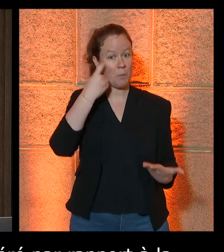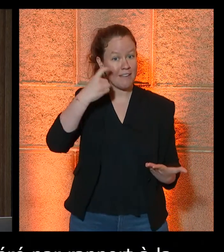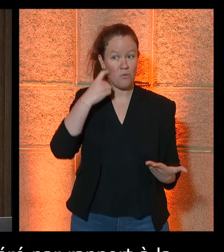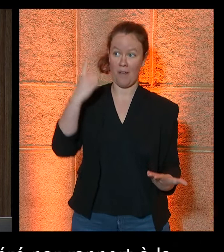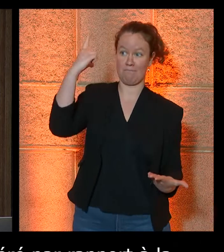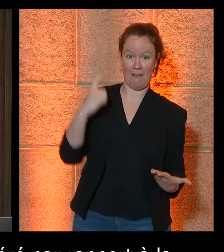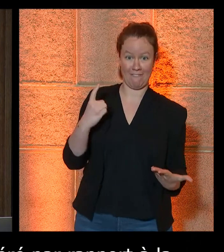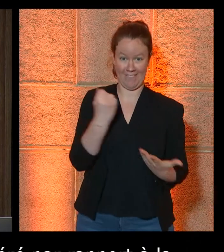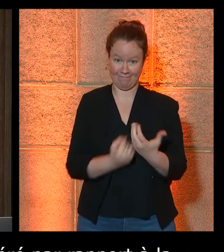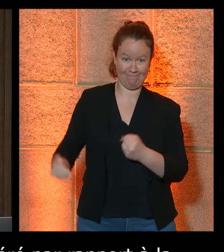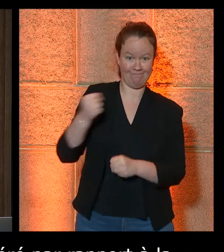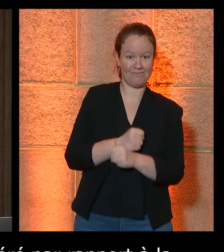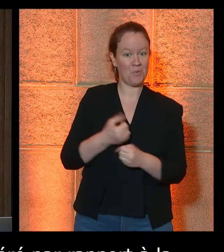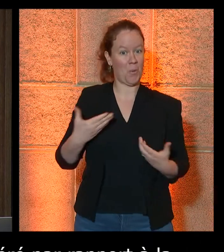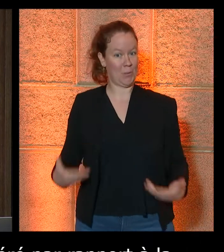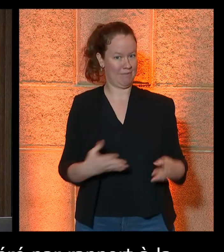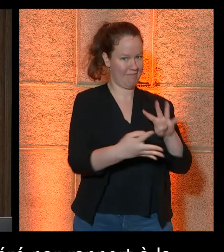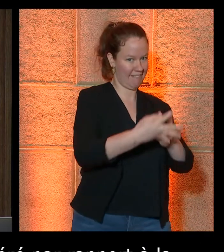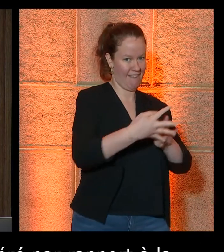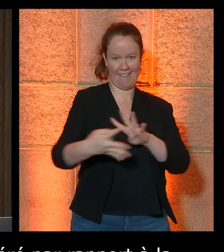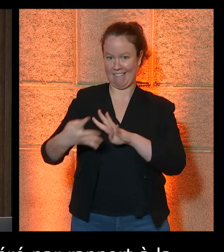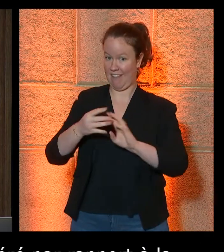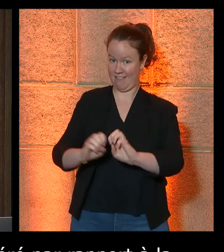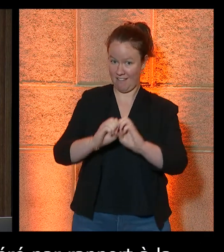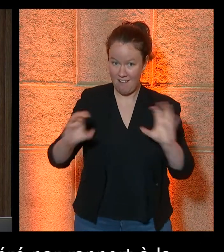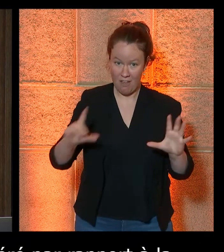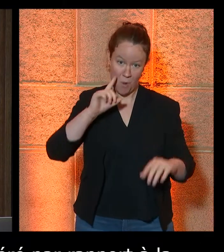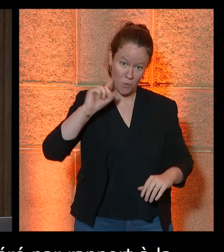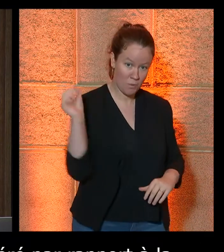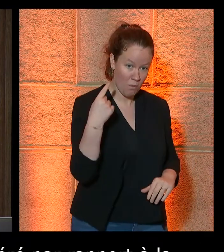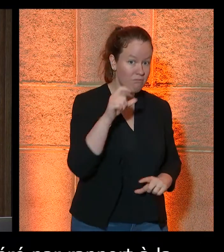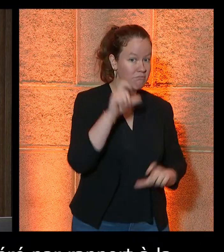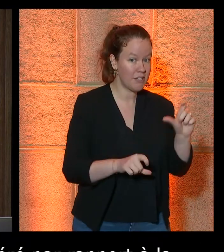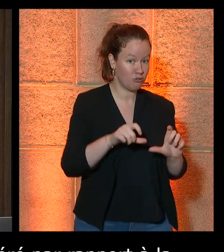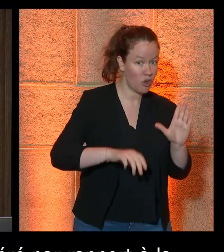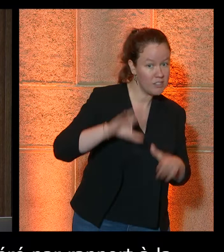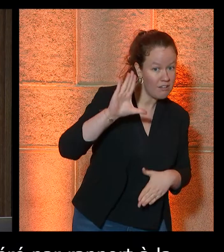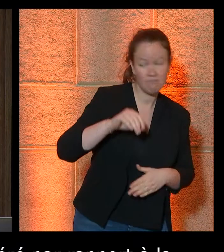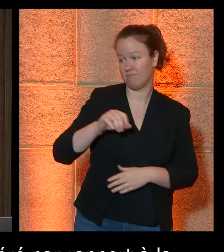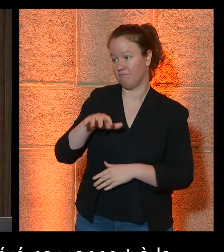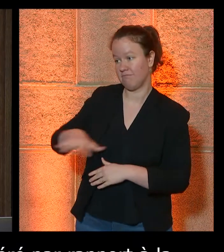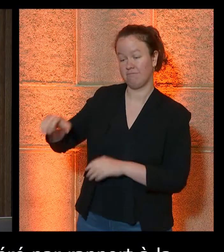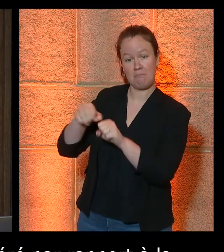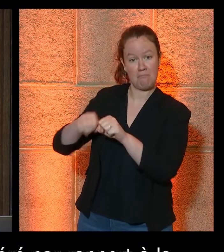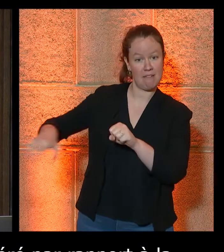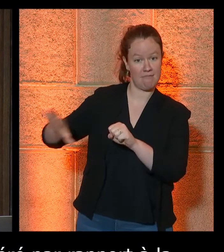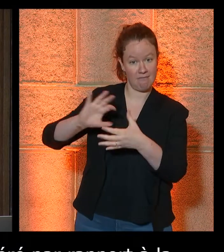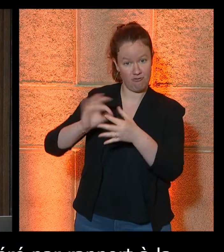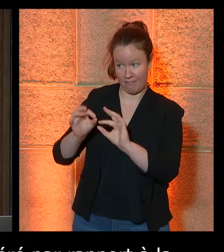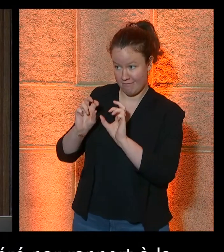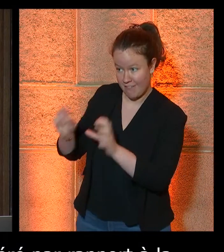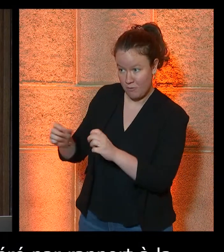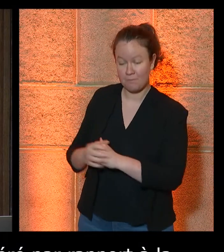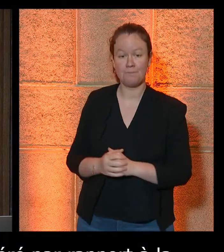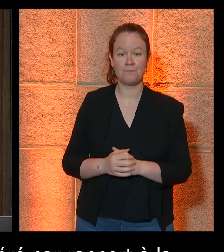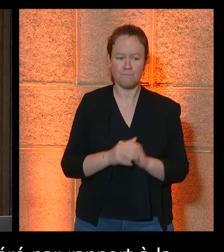démarre aujourd'hui avec les règles du jeu pour les candidats, les règles du jeu pour les médias, la liste des